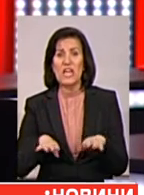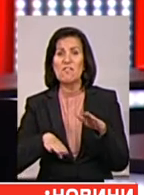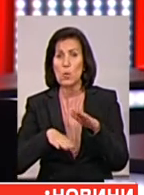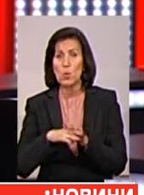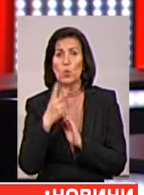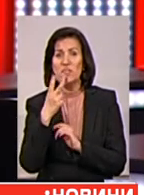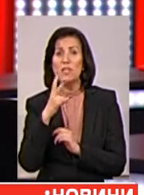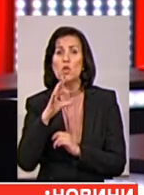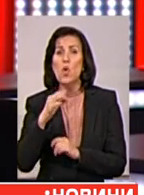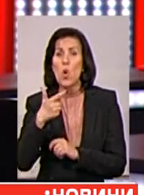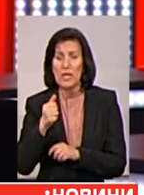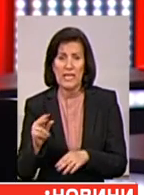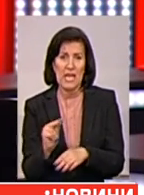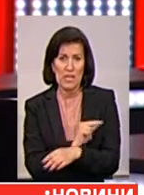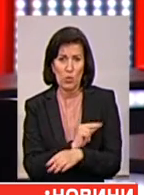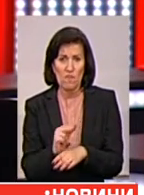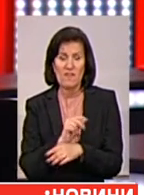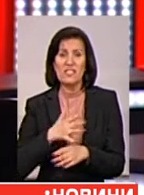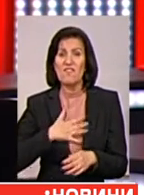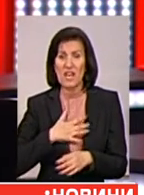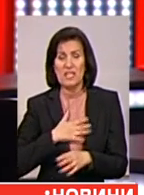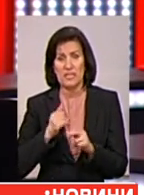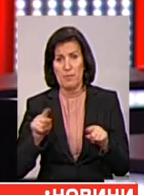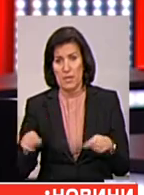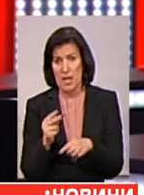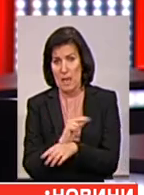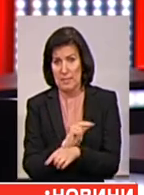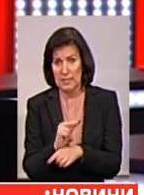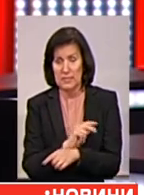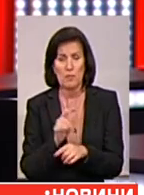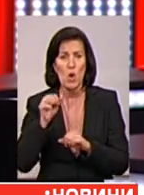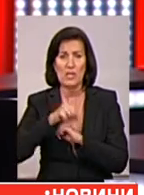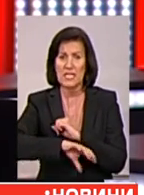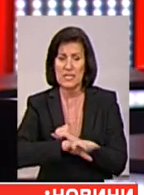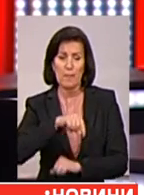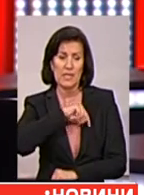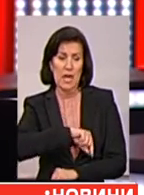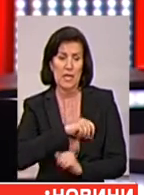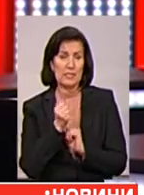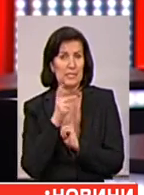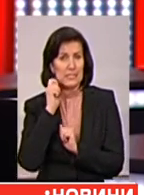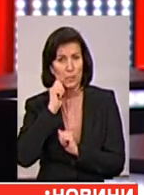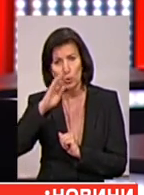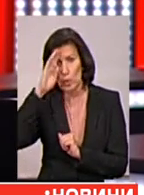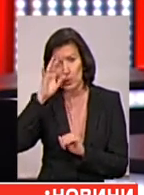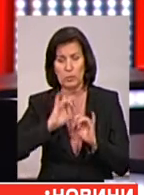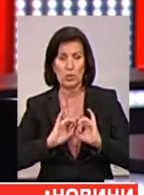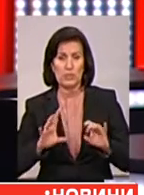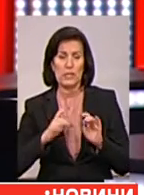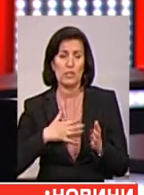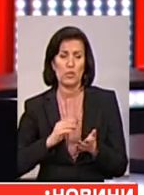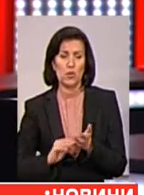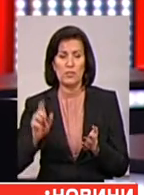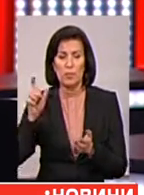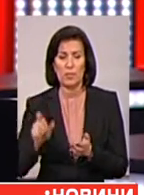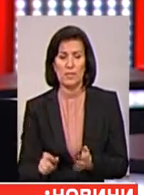обидві ноги. Лікувався в Канаді, а тепер проходить реабілітацію в Енергодарі. Про незламний характер 13-річного хлопчика розкаже Дмитро